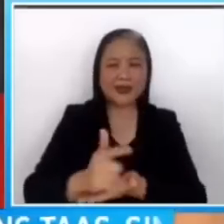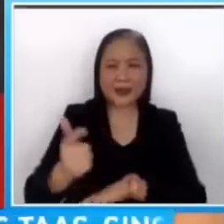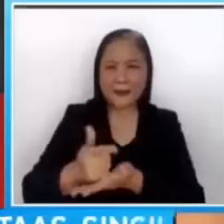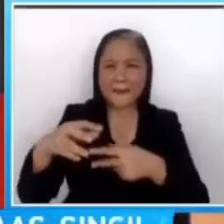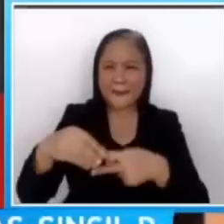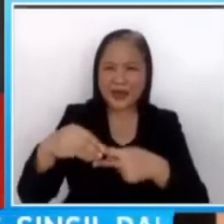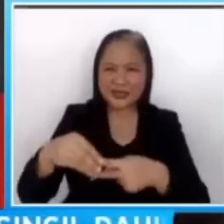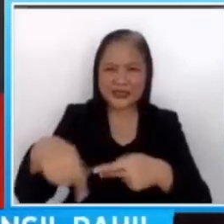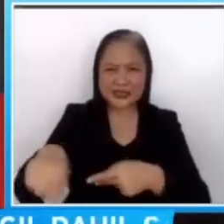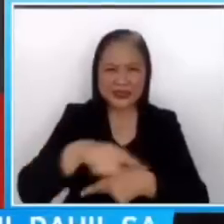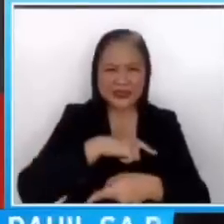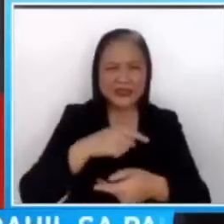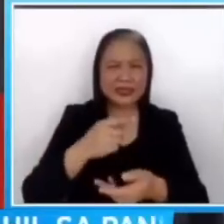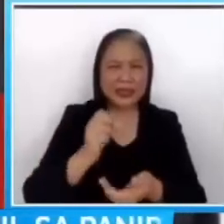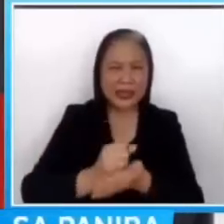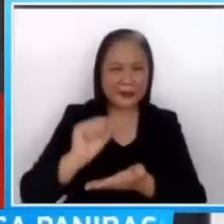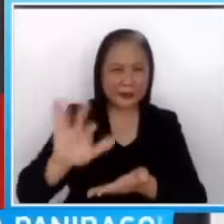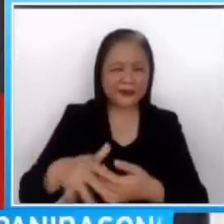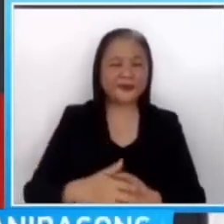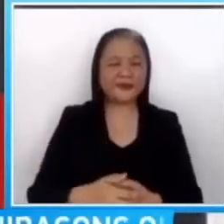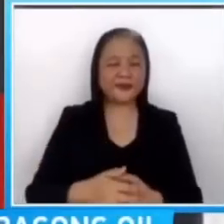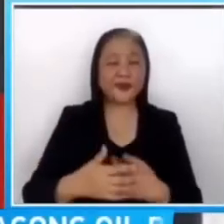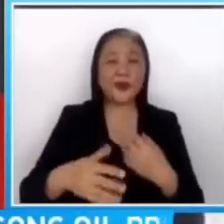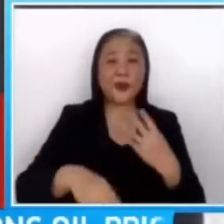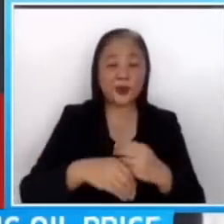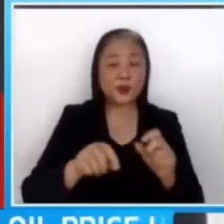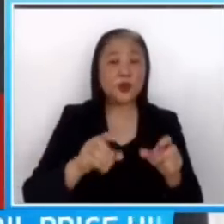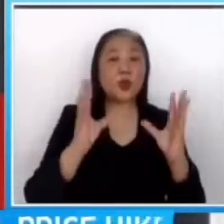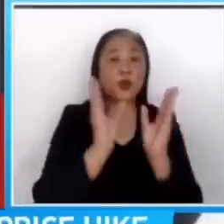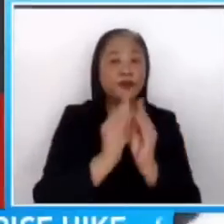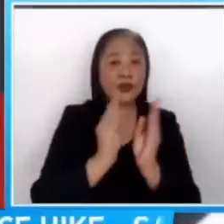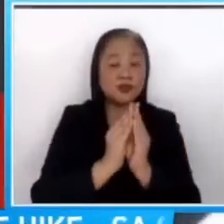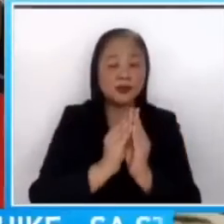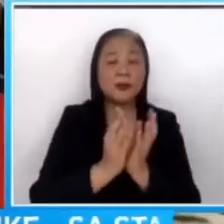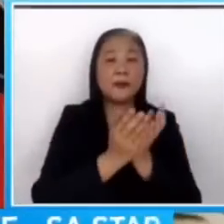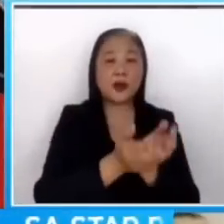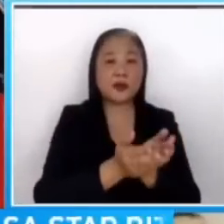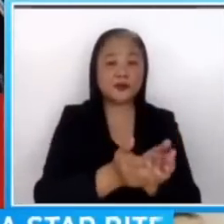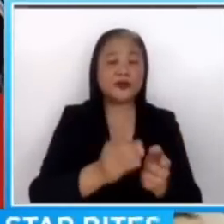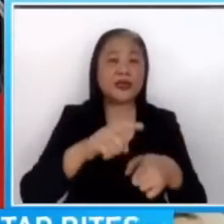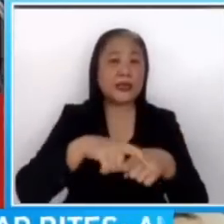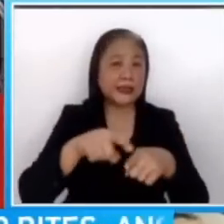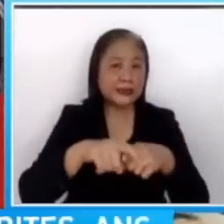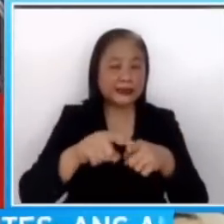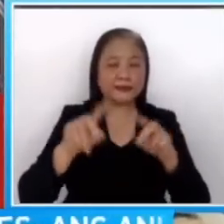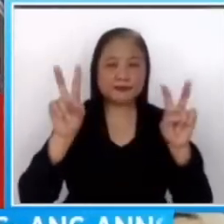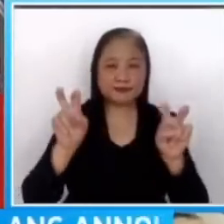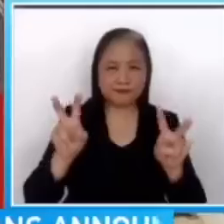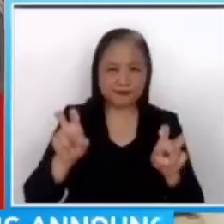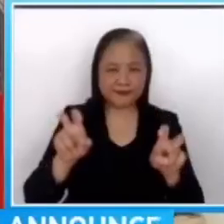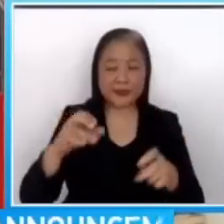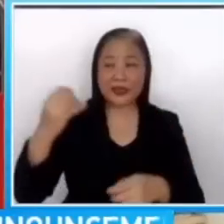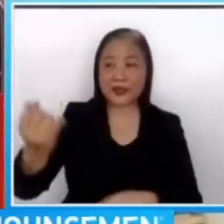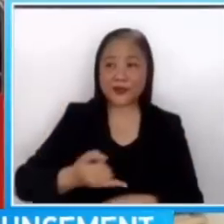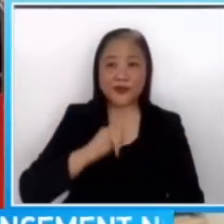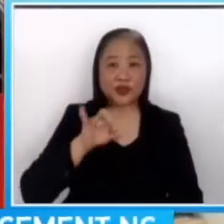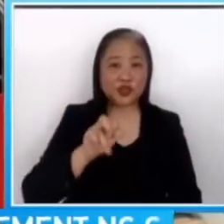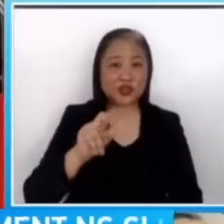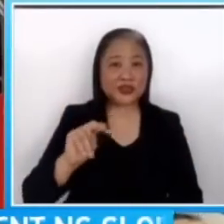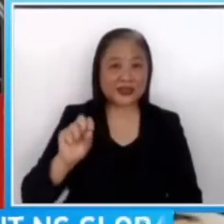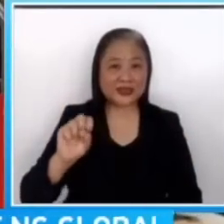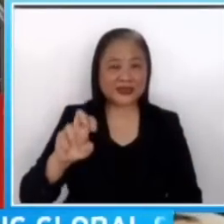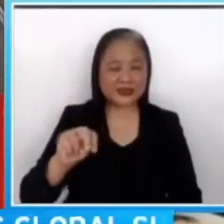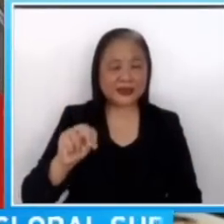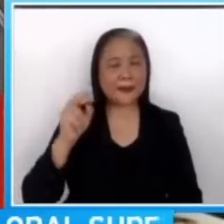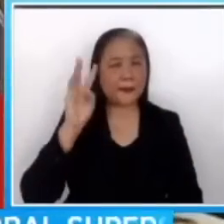nito ay ang idaraos na conference kaugnay sa maritime and energy issues at inimbitahan daw ni Jensen si Marcos na magsalita